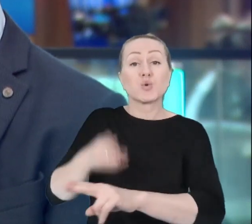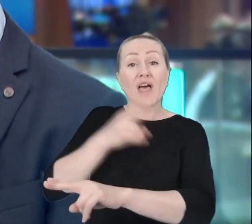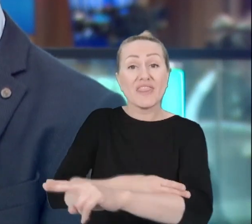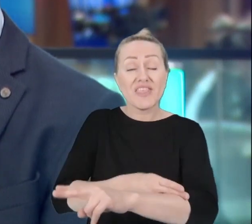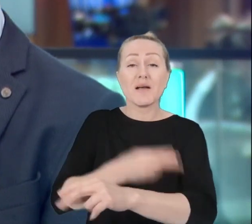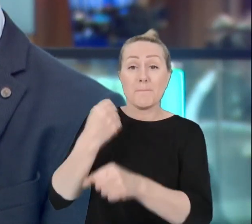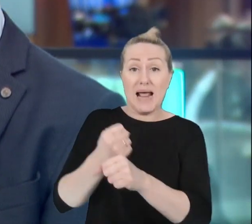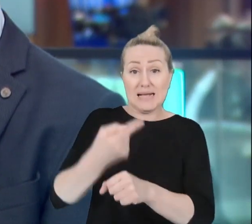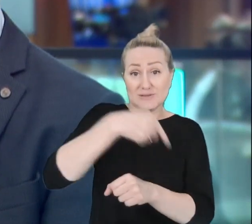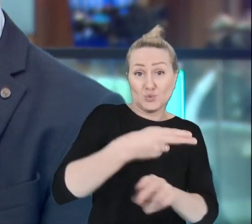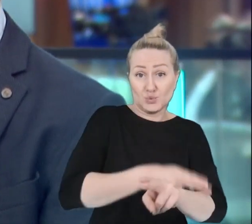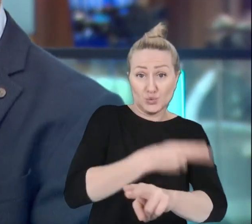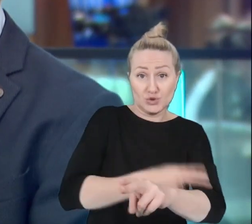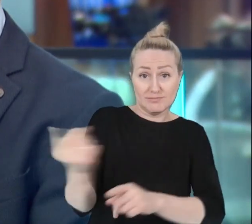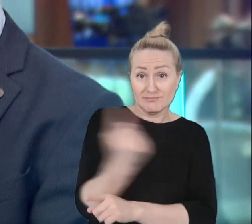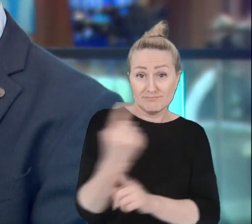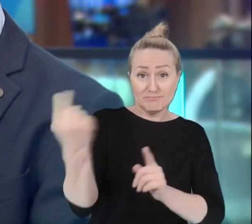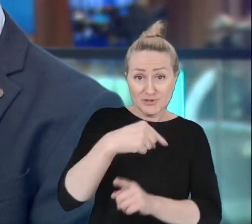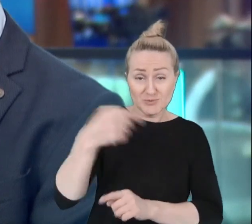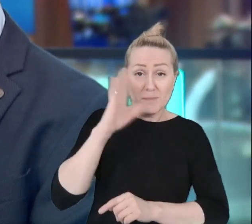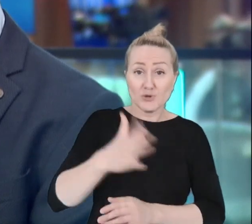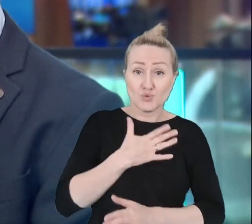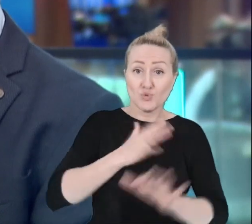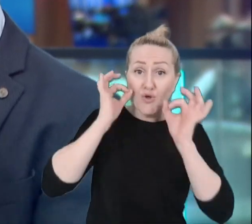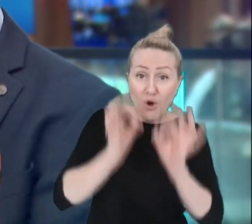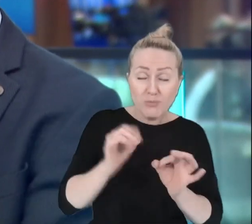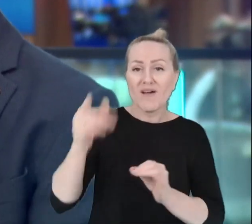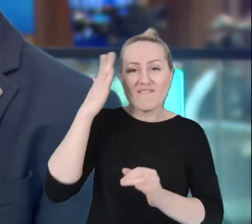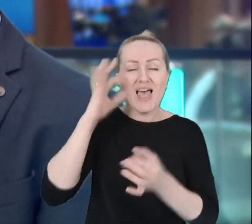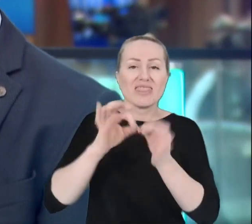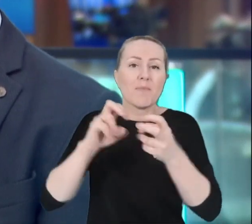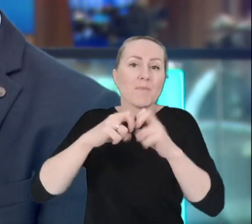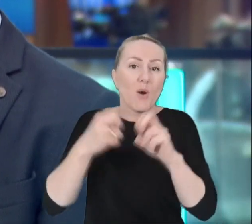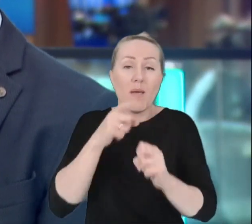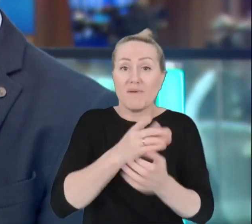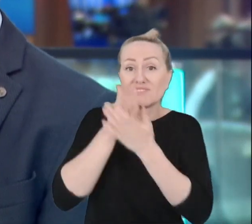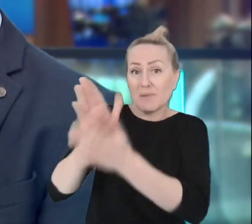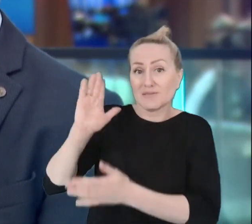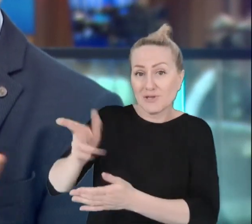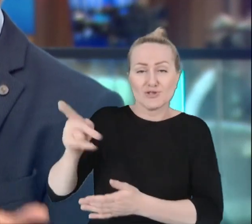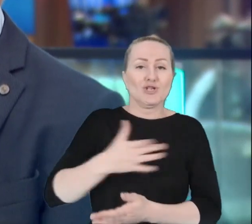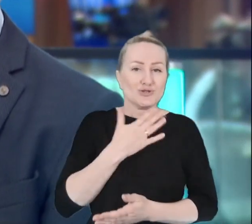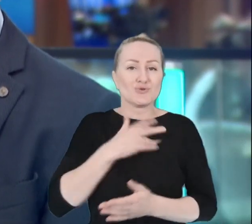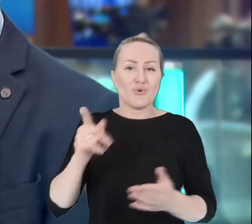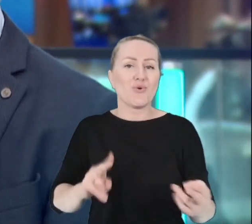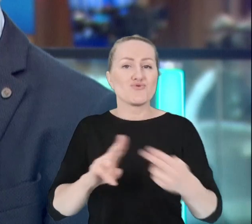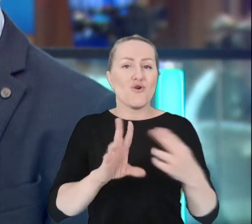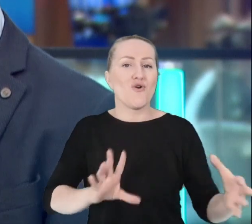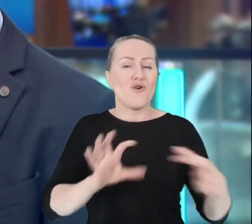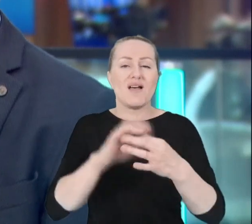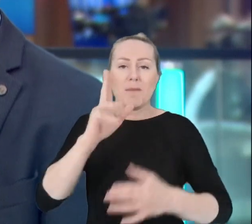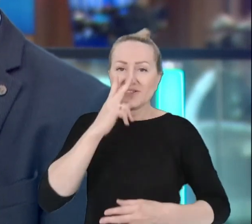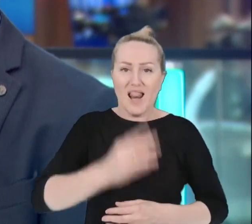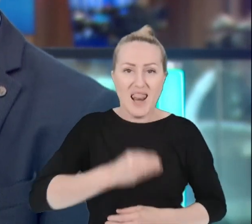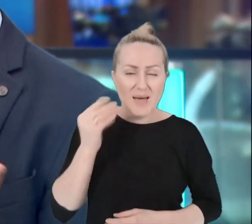na zrozumienie w różnych sytuacjach, to prawdopodobnie lepiej mnie obsłuży, będziemy w lepszym kontakcie, tak? Nie będzie szukała pretekstu do tego,